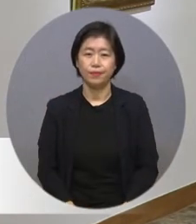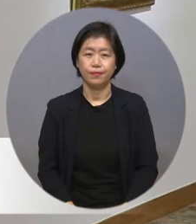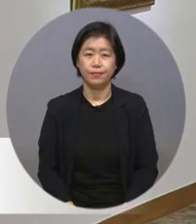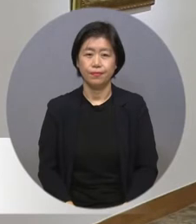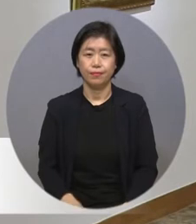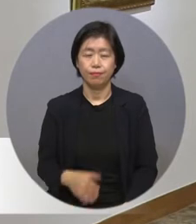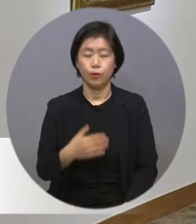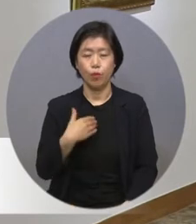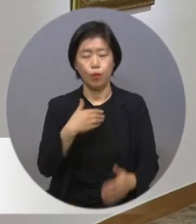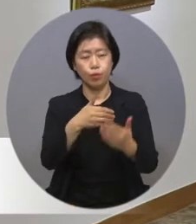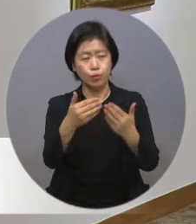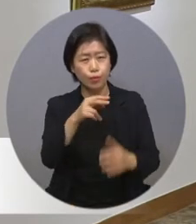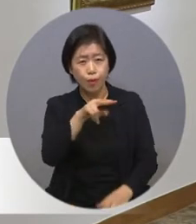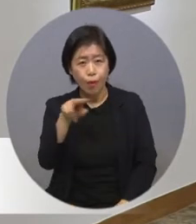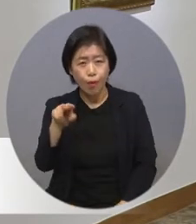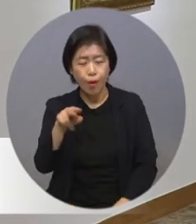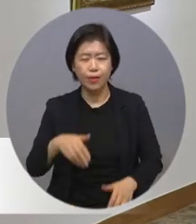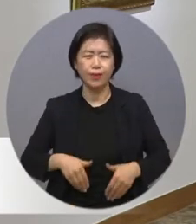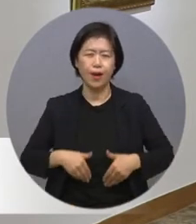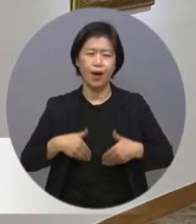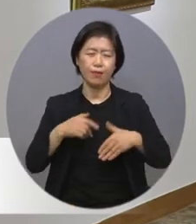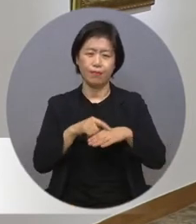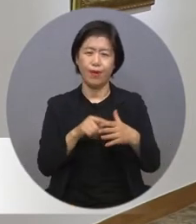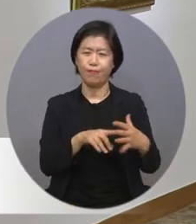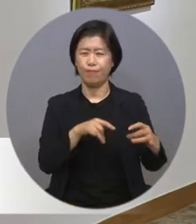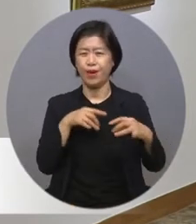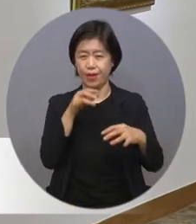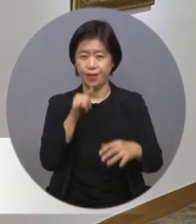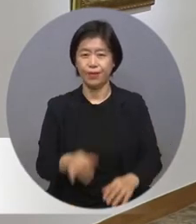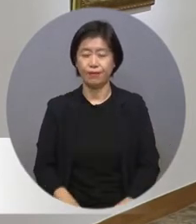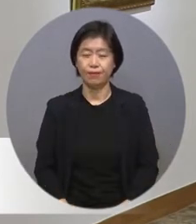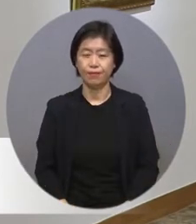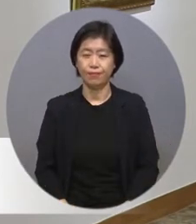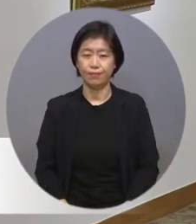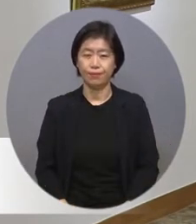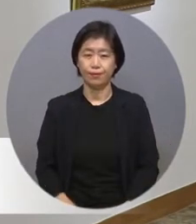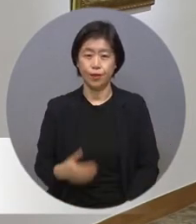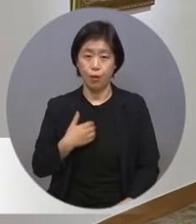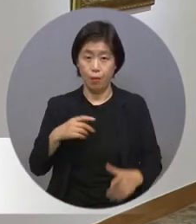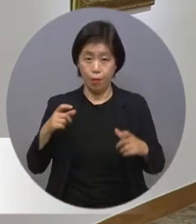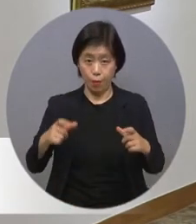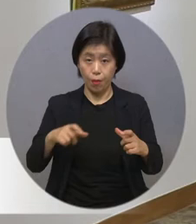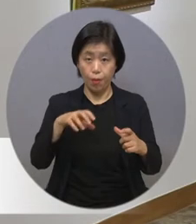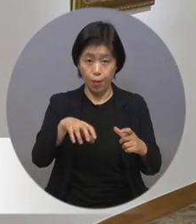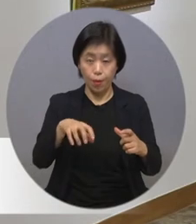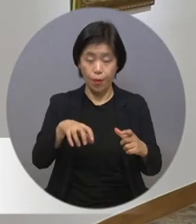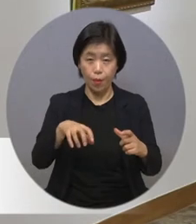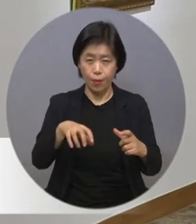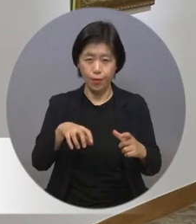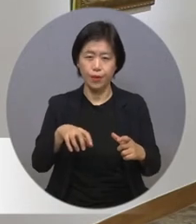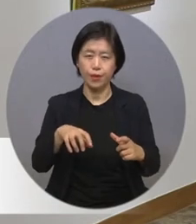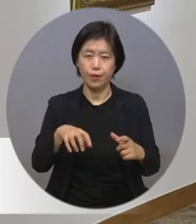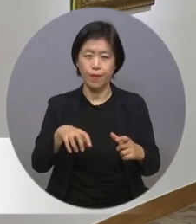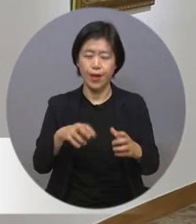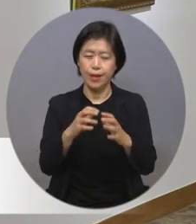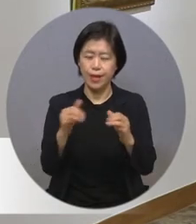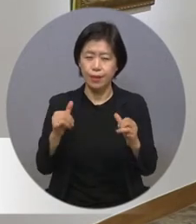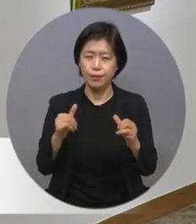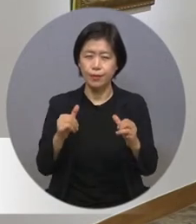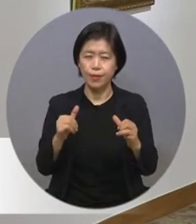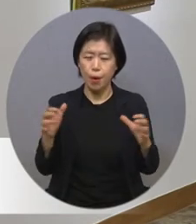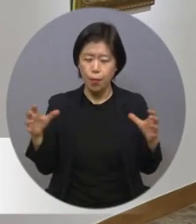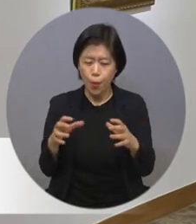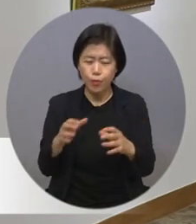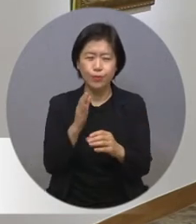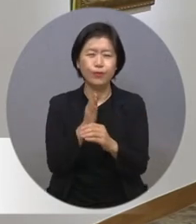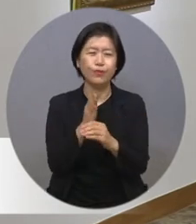따스한 마음이 좀 느껴집니다. 지역의 어떤 그 문화예술, 미술인들의 사랑방 역할을 해오신